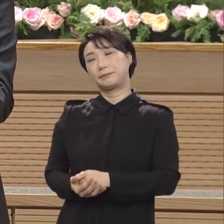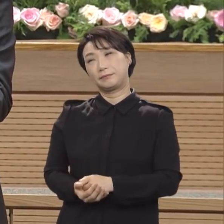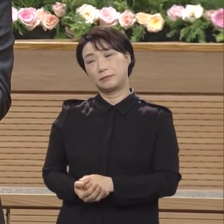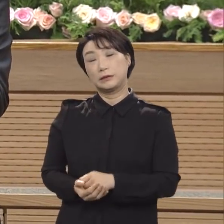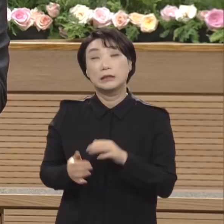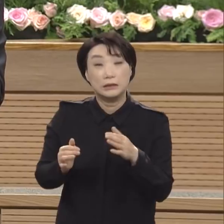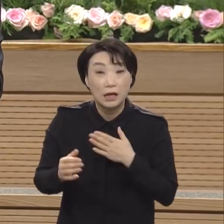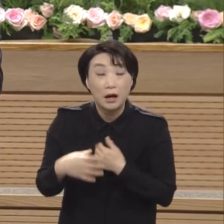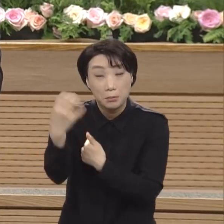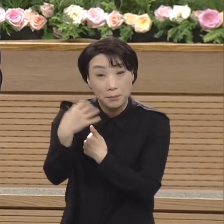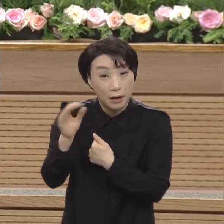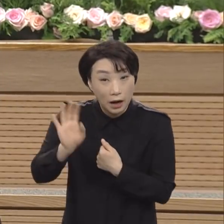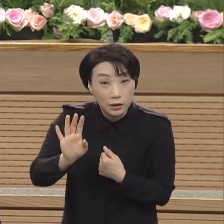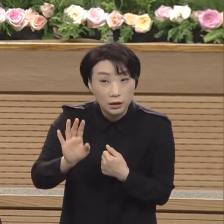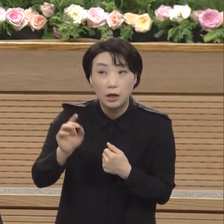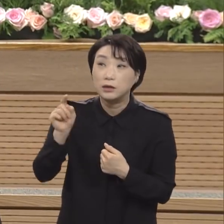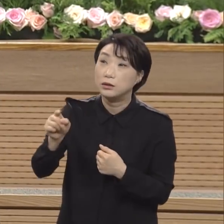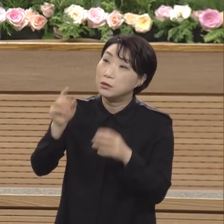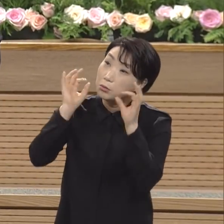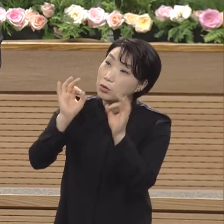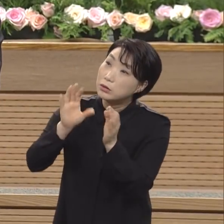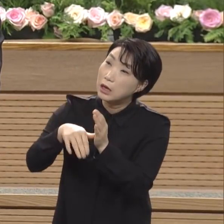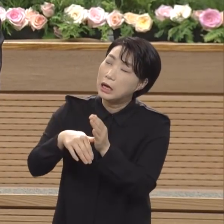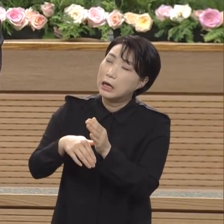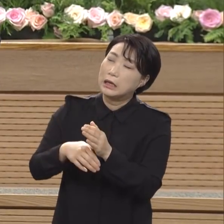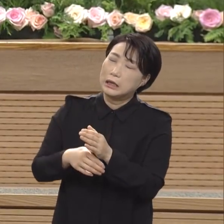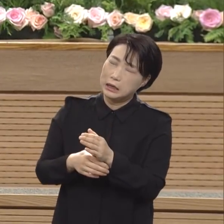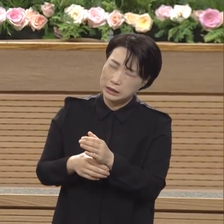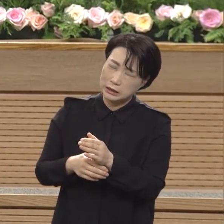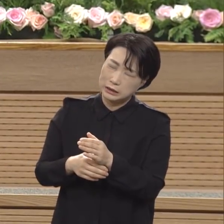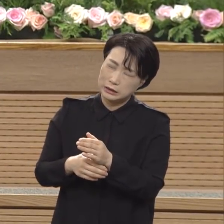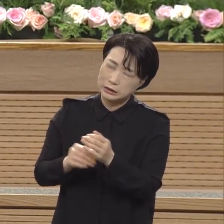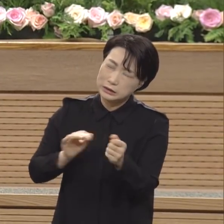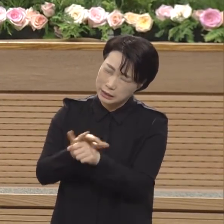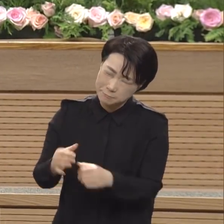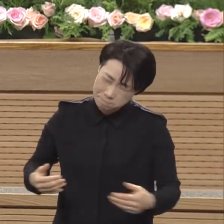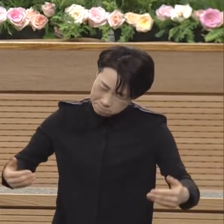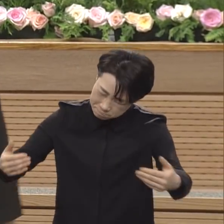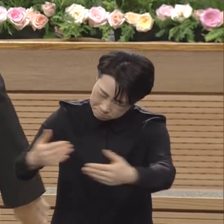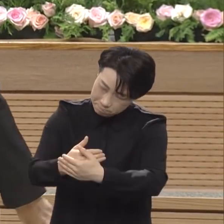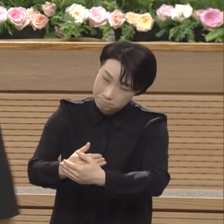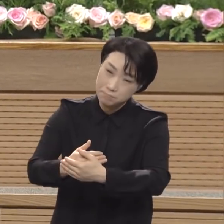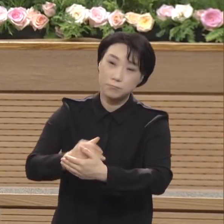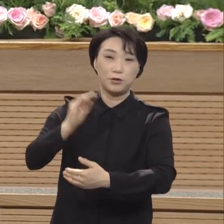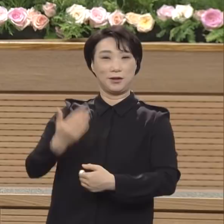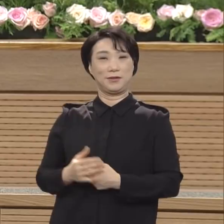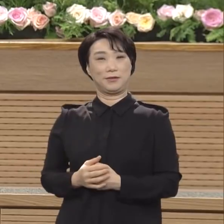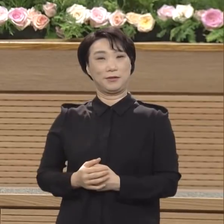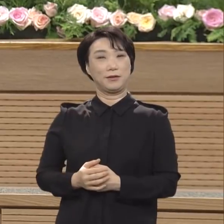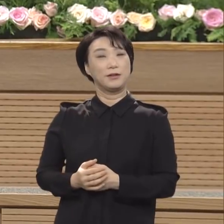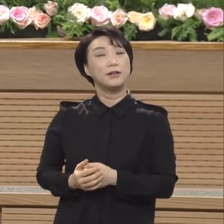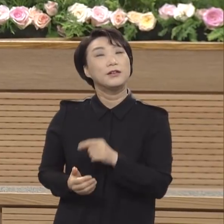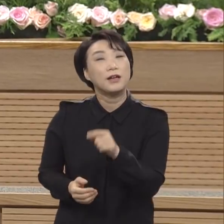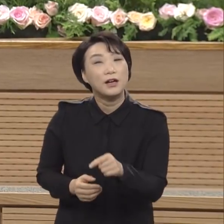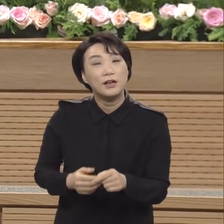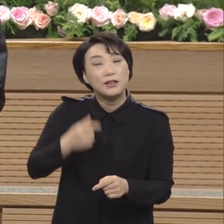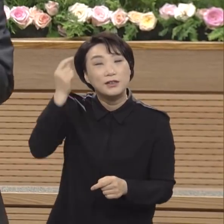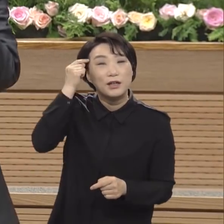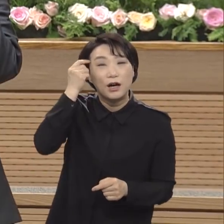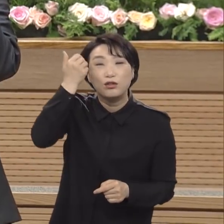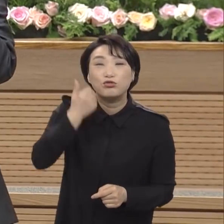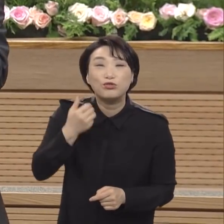핍박이 아니라 그를 깊이 사랑하게 됩니다. 이게 누구